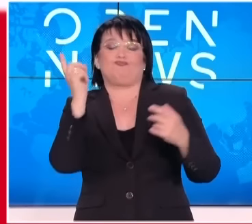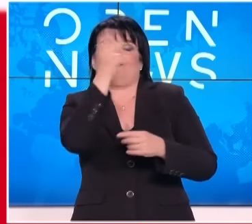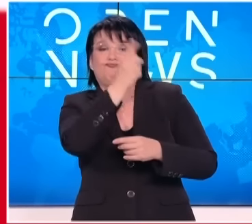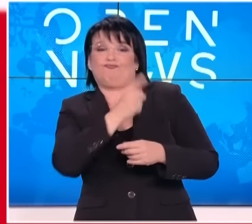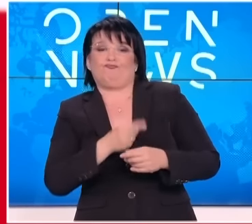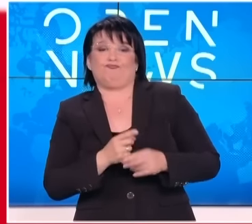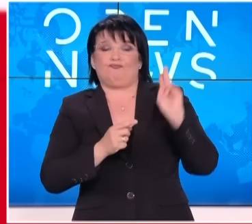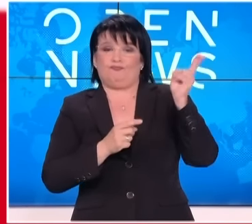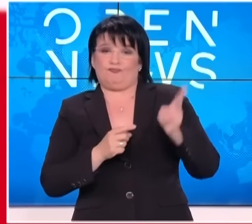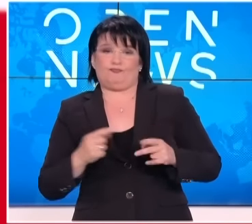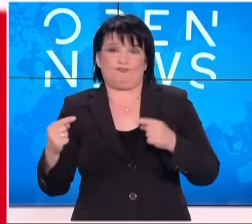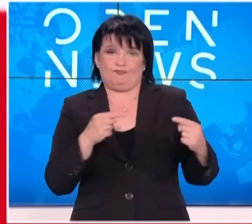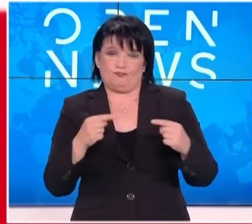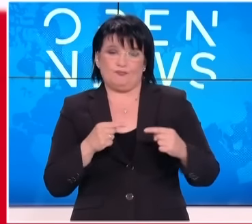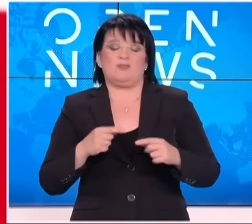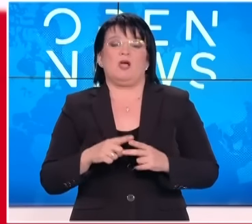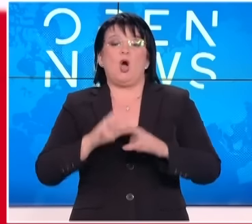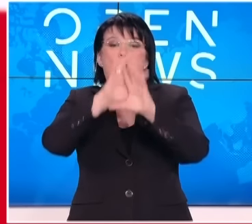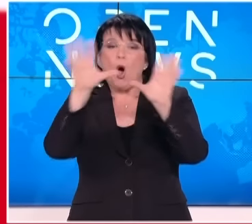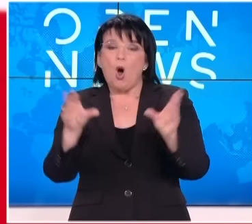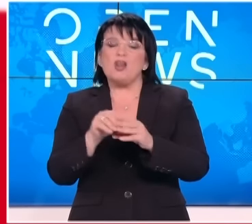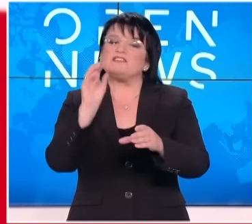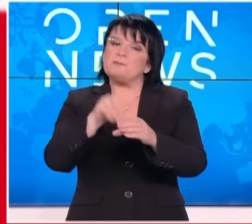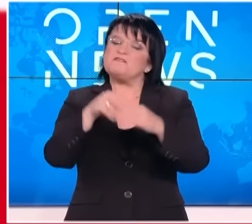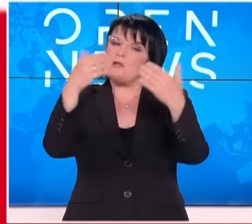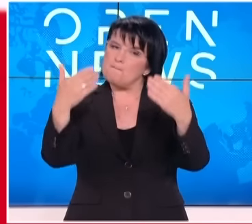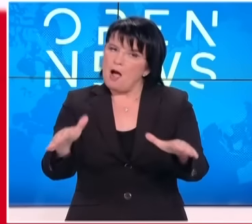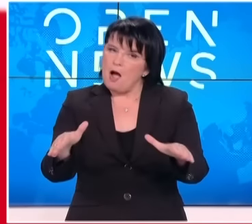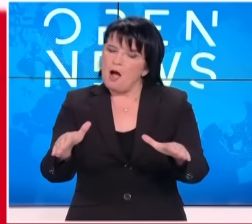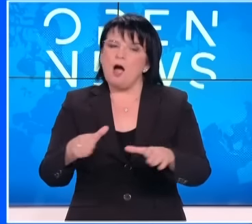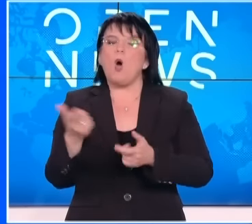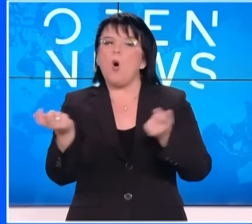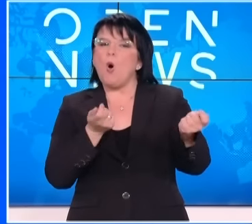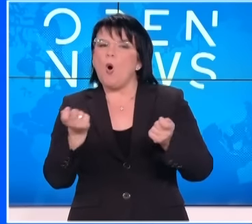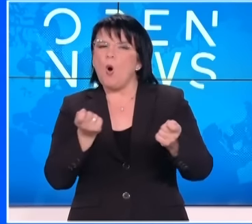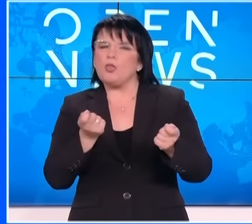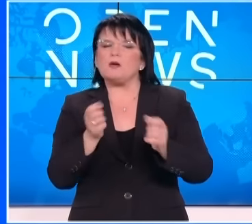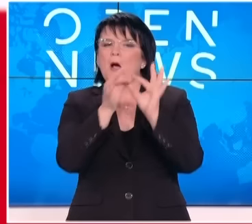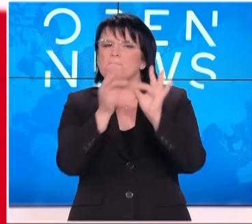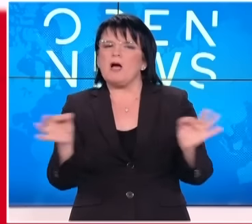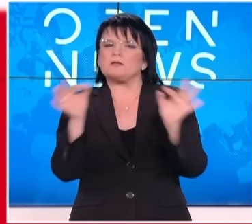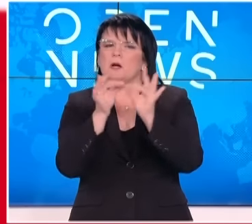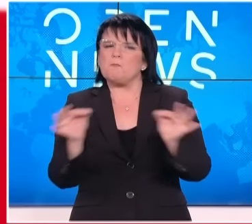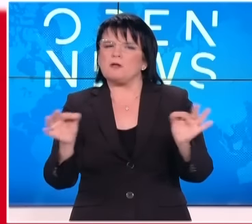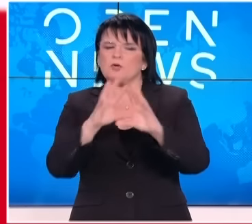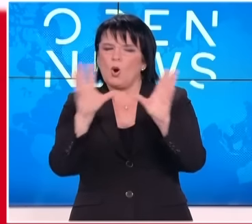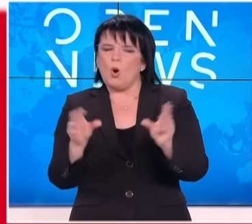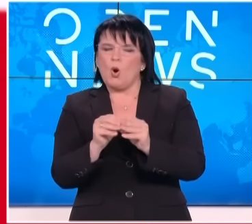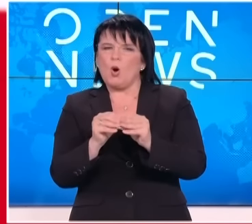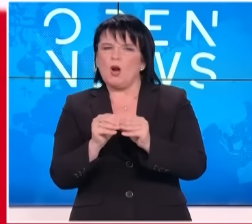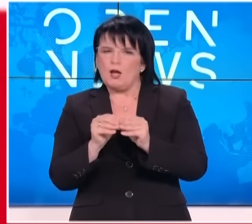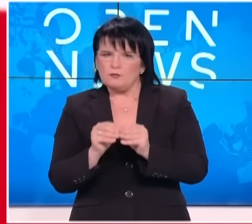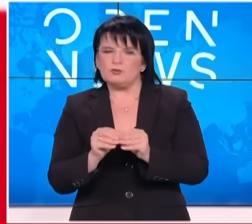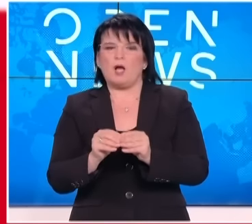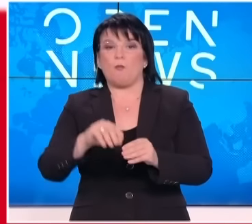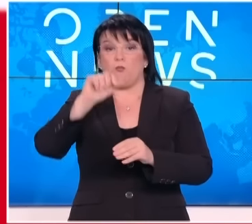ε αντιπολίτευση όλοι αυτοί ψήφισαν και αυτές οι οδηγίες αυτά τα μέ αυτές οι κατευθύνσεις πρώτα συν